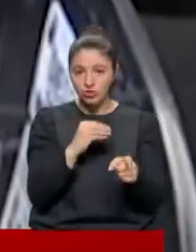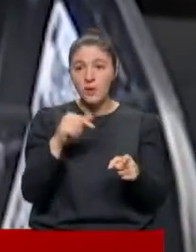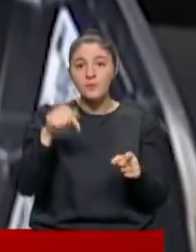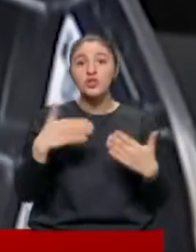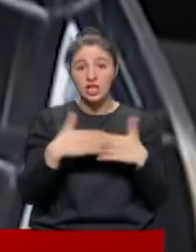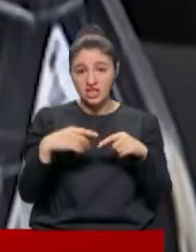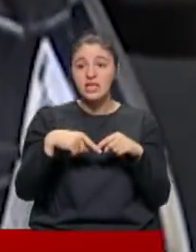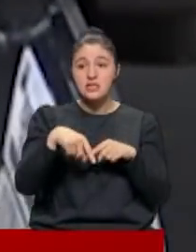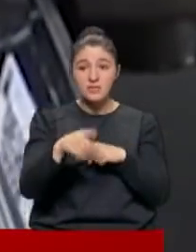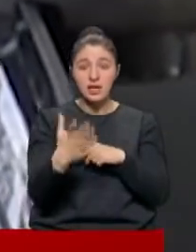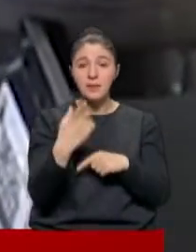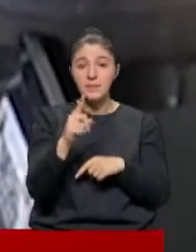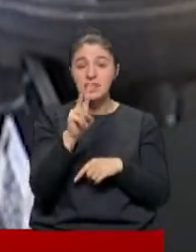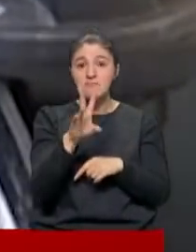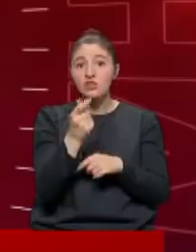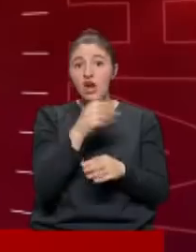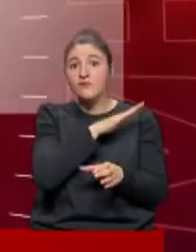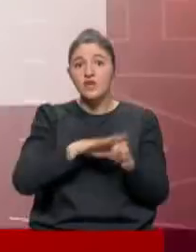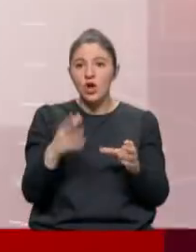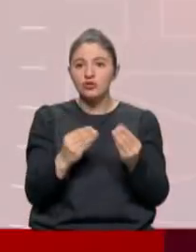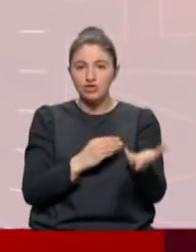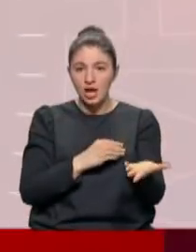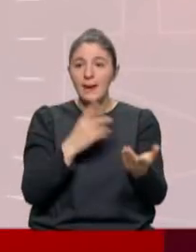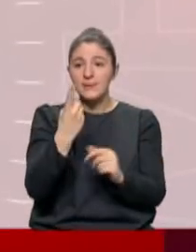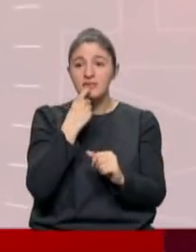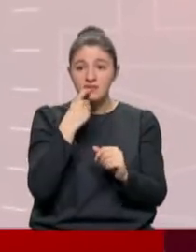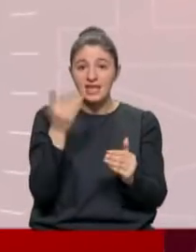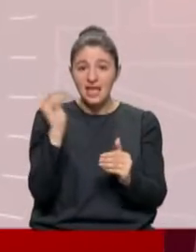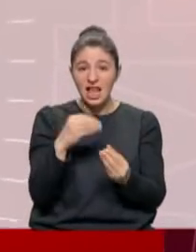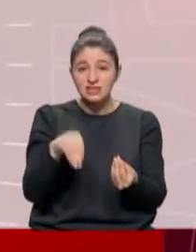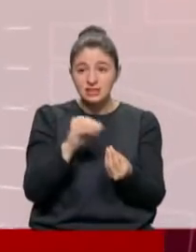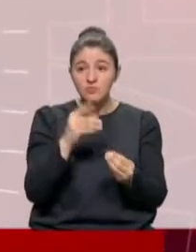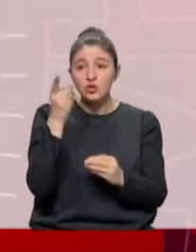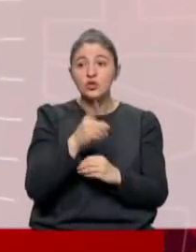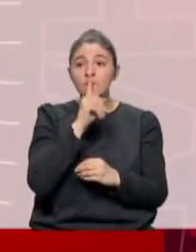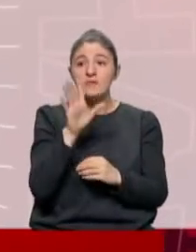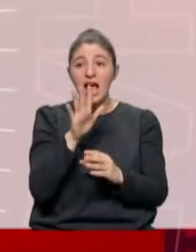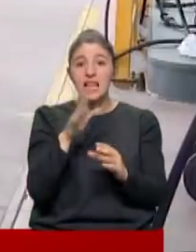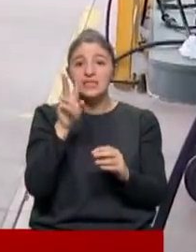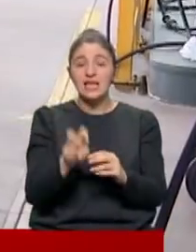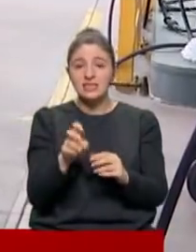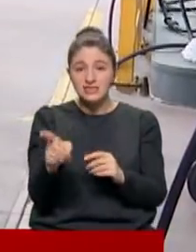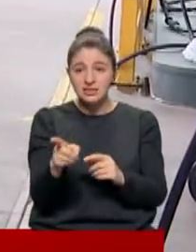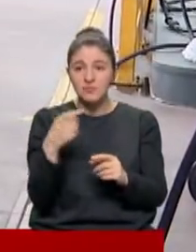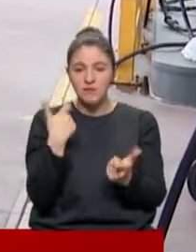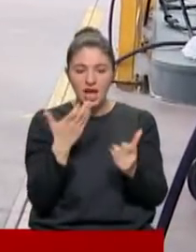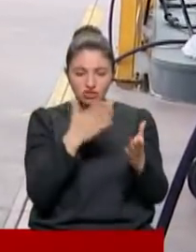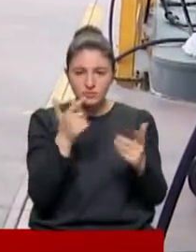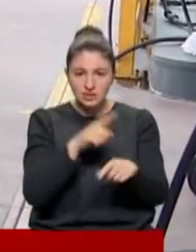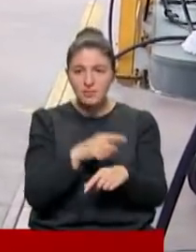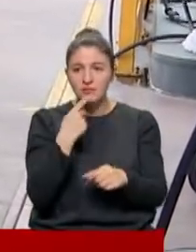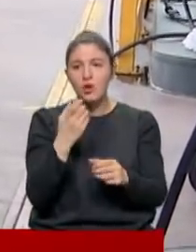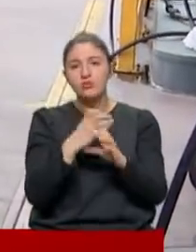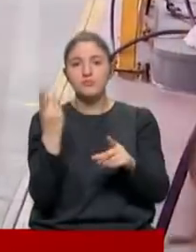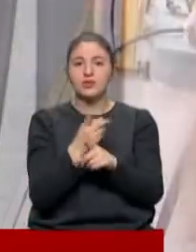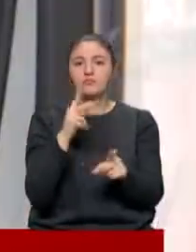Bu geceden itibaren 1025 liraya dolacak. Bir yılda gelen zam %158. Bir yere gideceğimiz zaman dediğimiz gibi